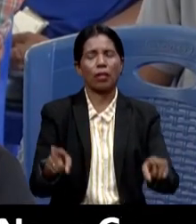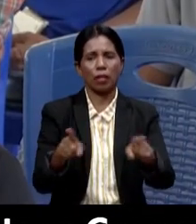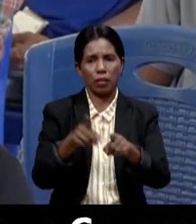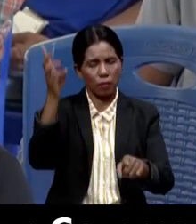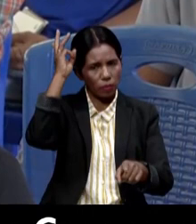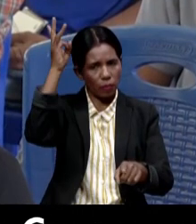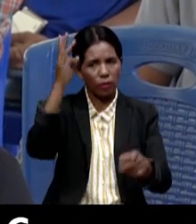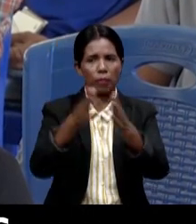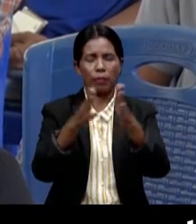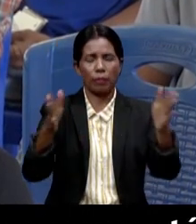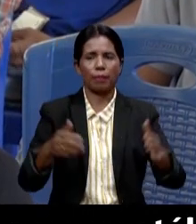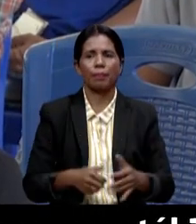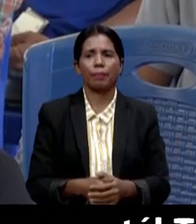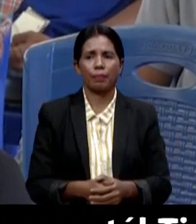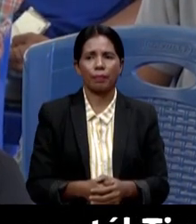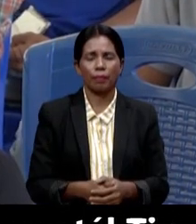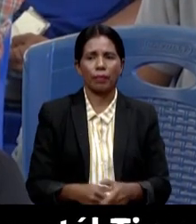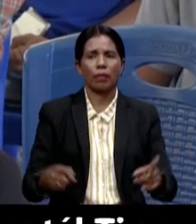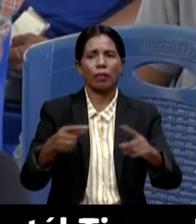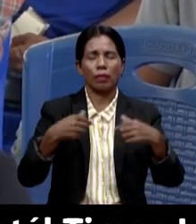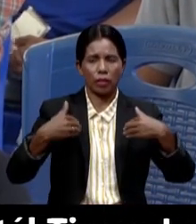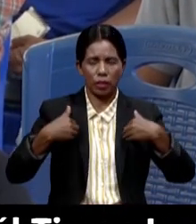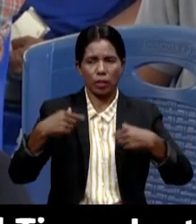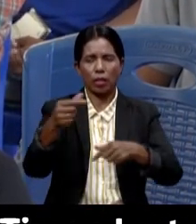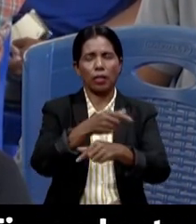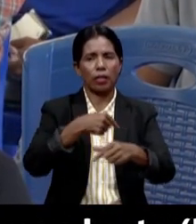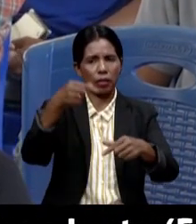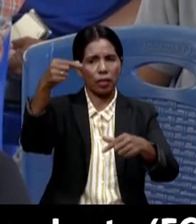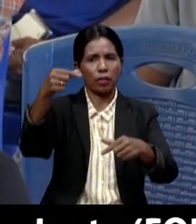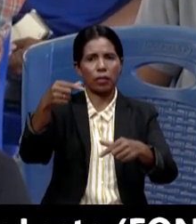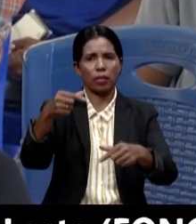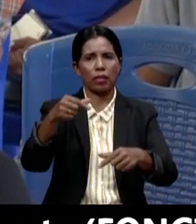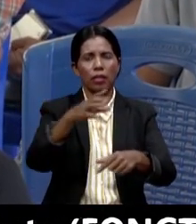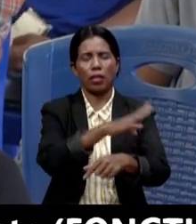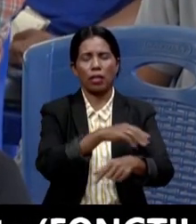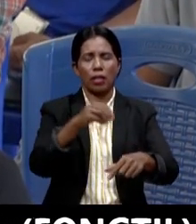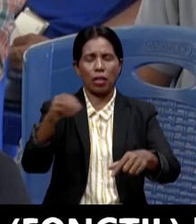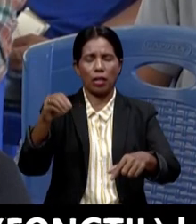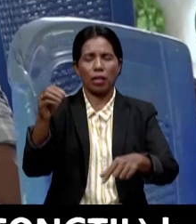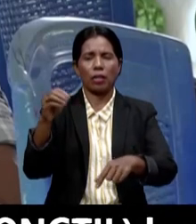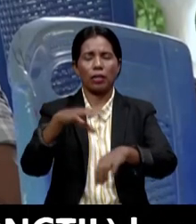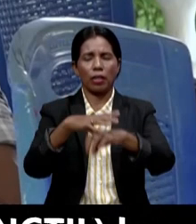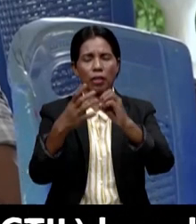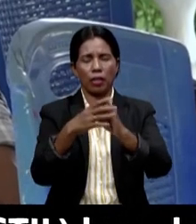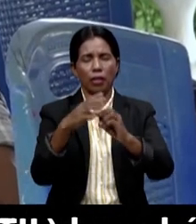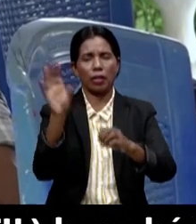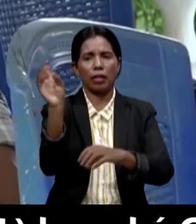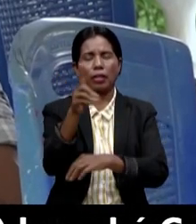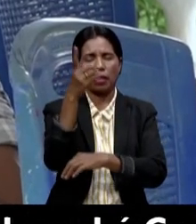preocupasan. Ho polusan gas efek estufa alur. Raine manas la dia,